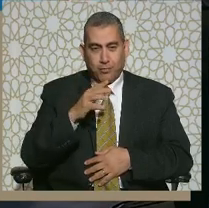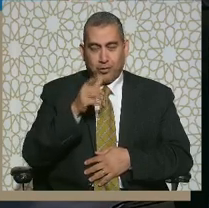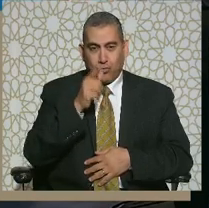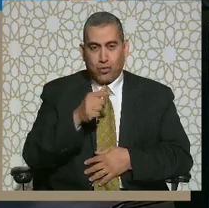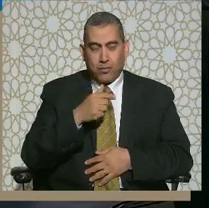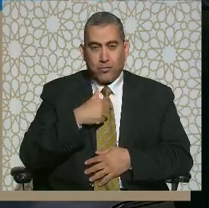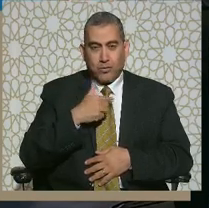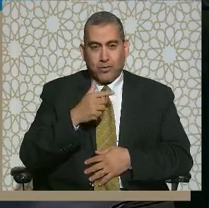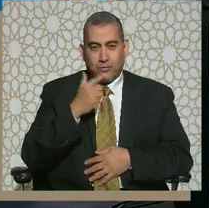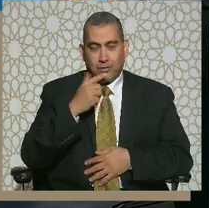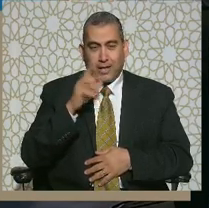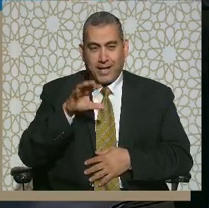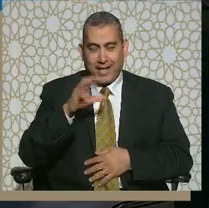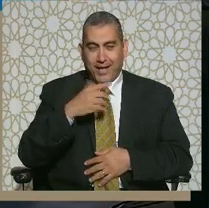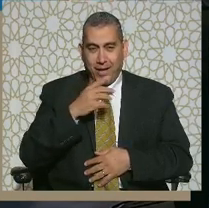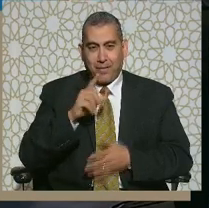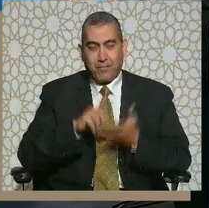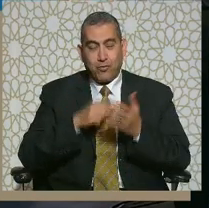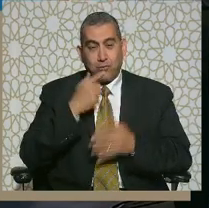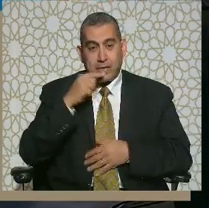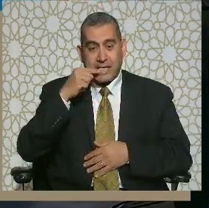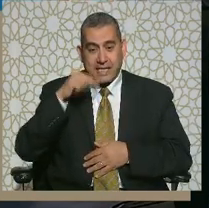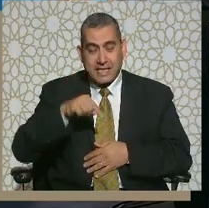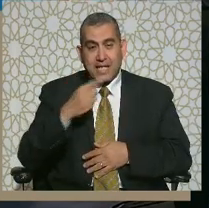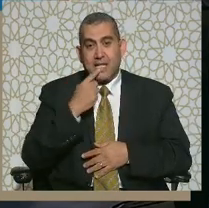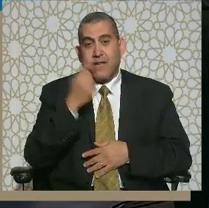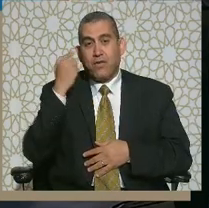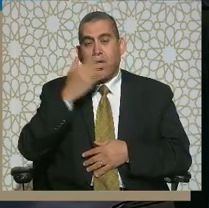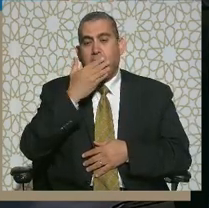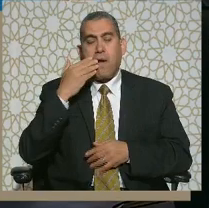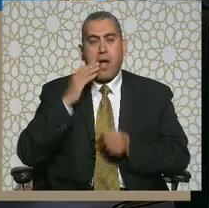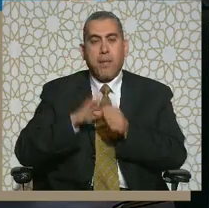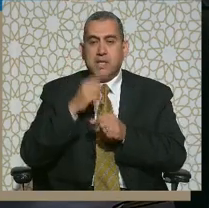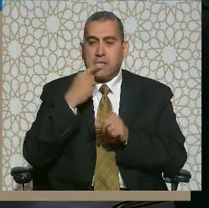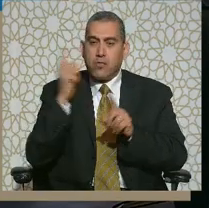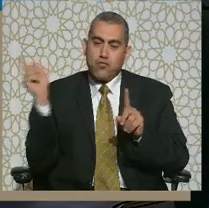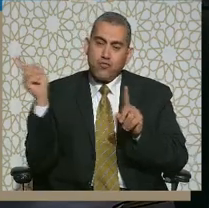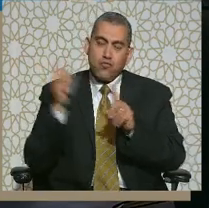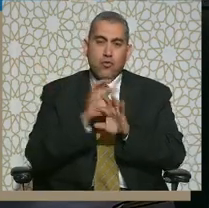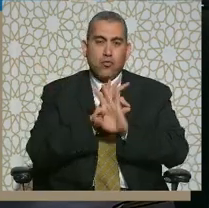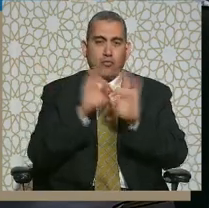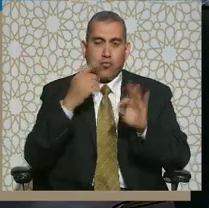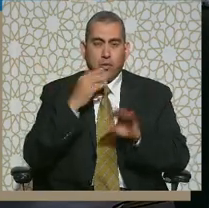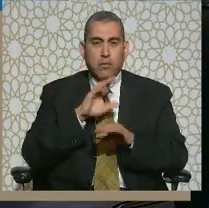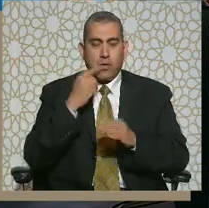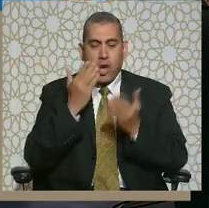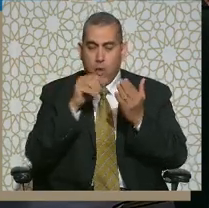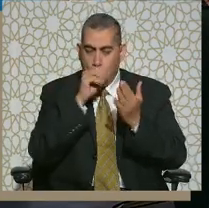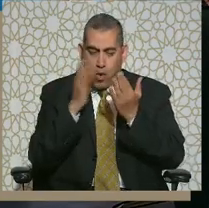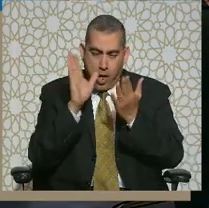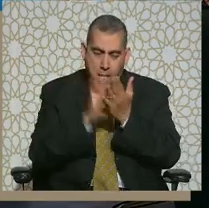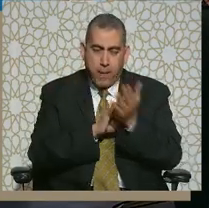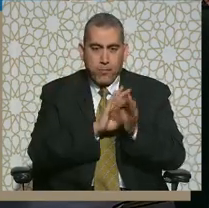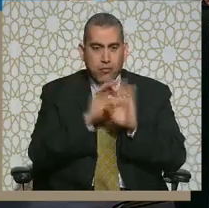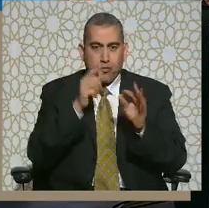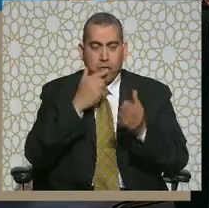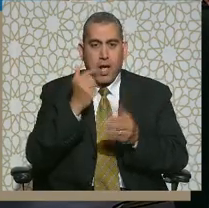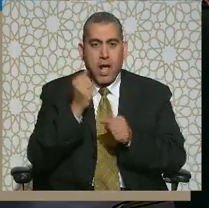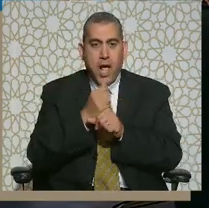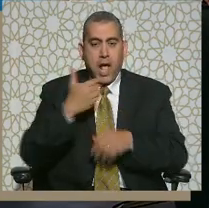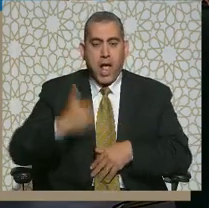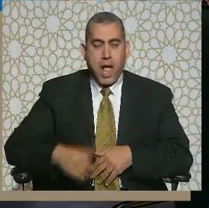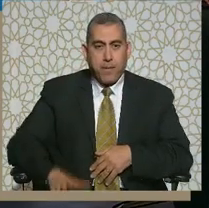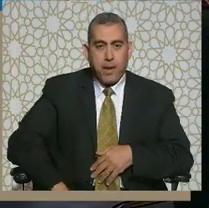السنات ا وزي السنا دي انا صمت رمضان كله وصليت وختمت القران وبعدين عملت عمليه في